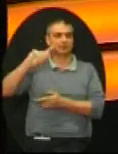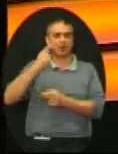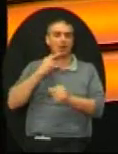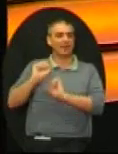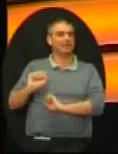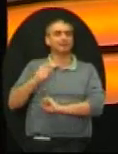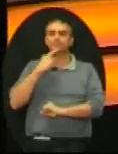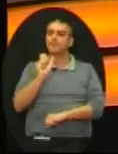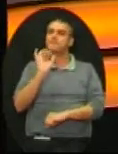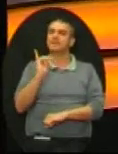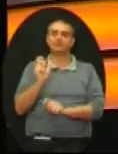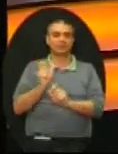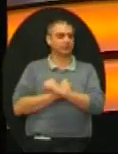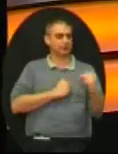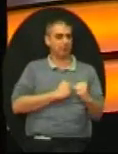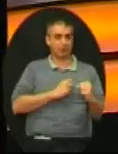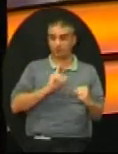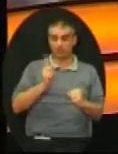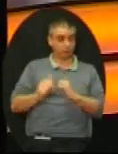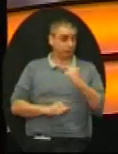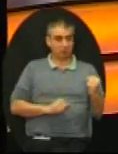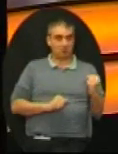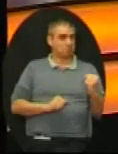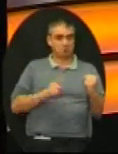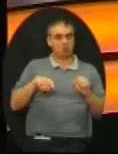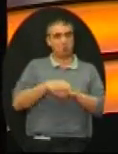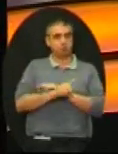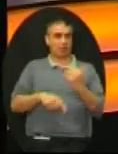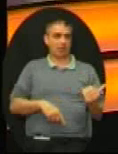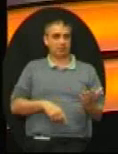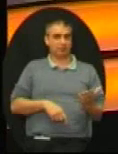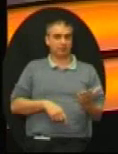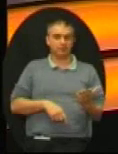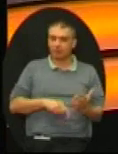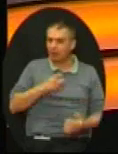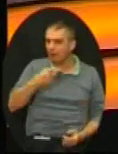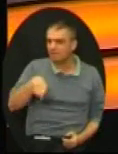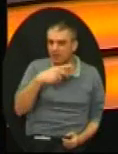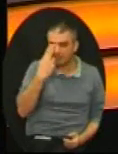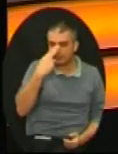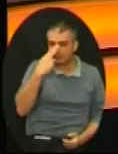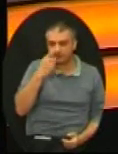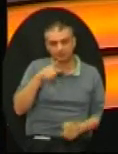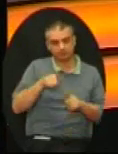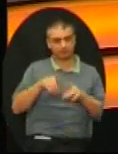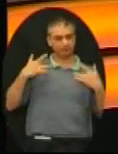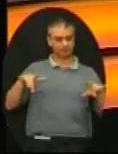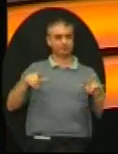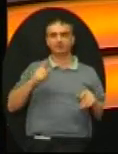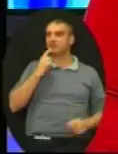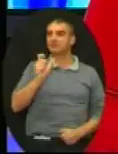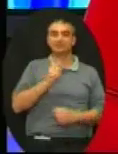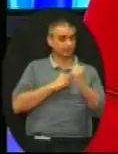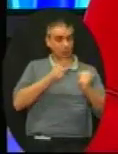את הביטוי שמאל, זה למעשה מישהו שמאל פחות או יותר הוא בוגד, כשאתם מנסים לברוח מהביטוי שמאל,